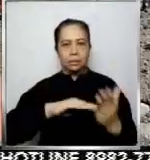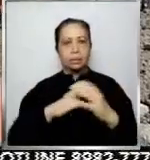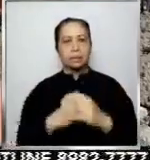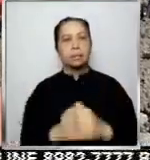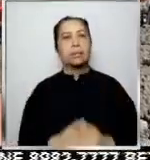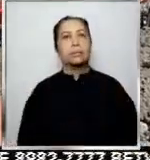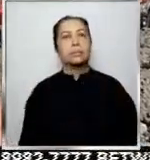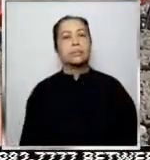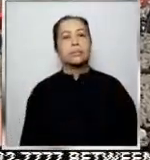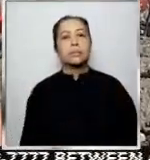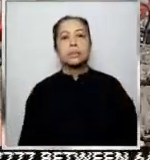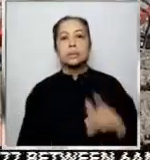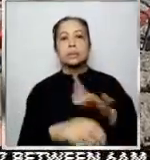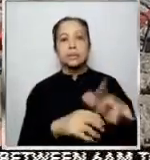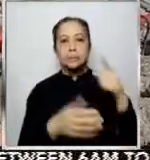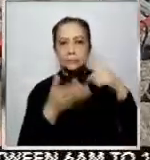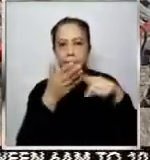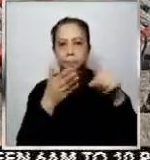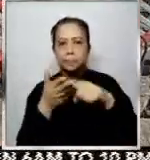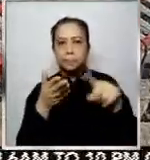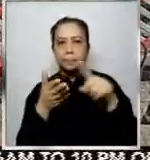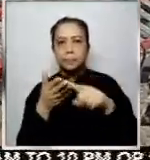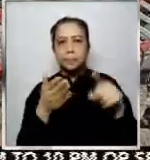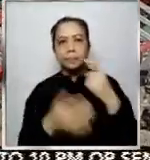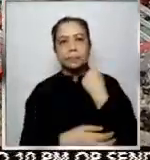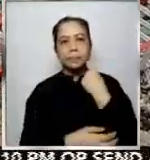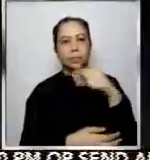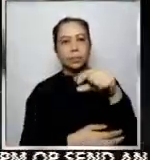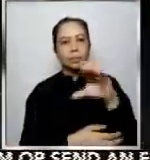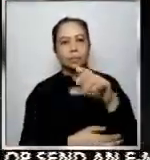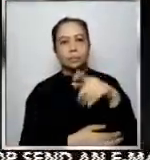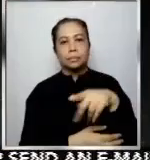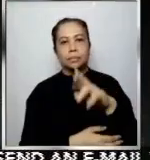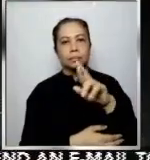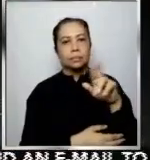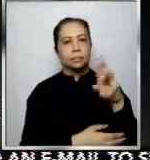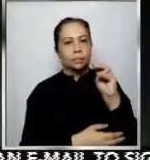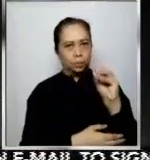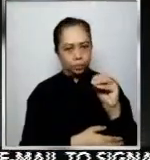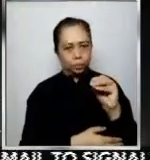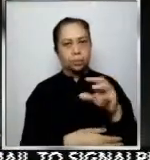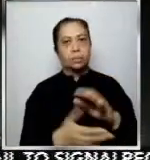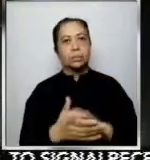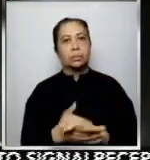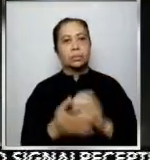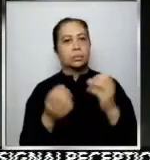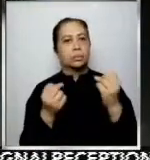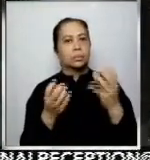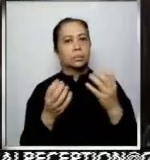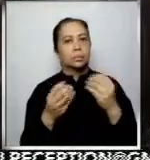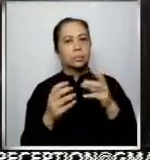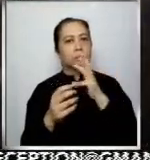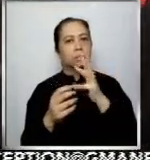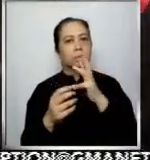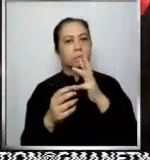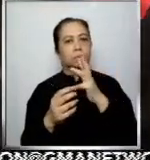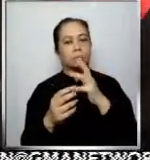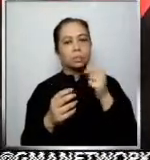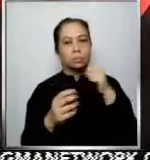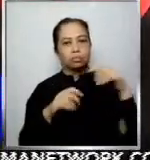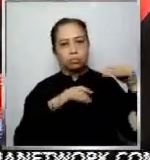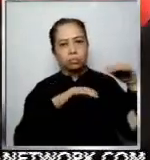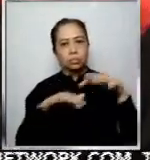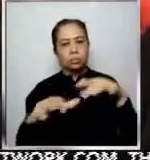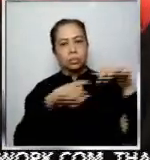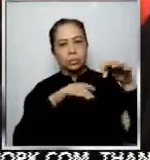Maagang nag-inspeksyon sa lugar kanina ang QCDRRMO. Maraming tubig galing from the upstream ay bumabagsak dito sa